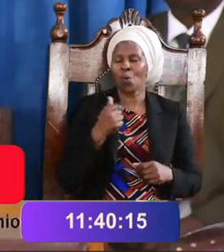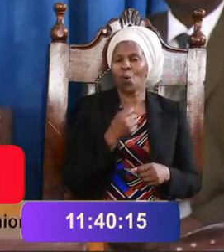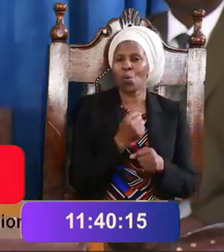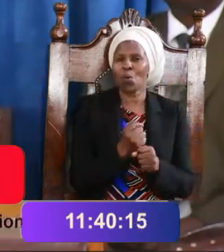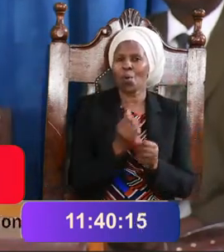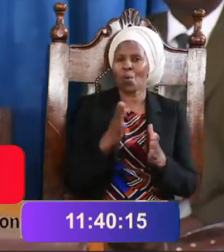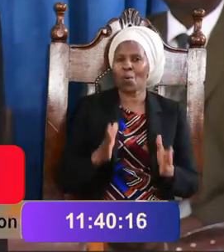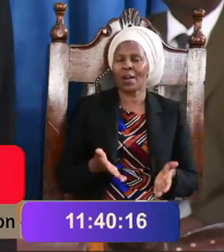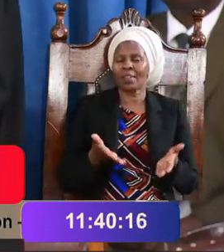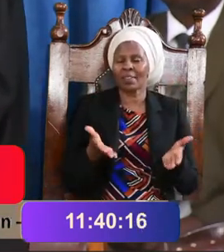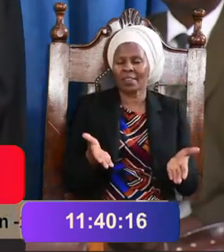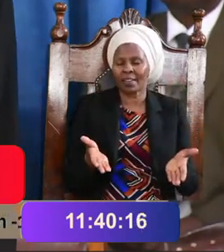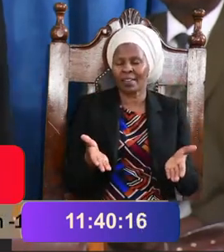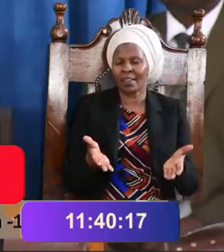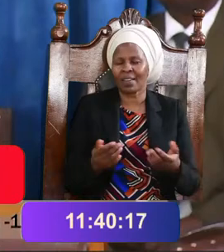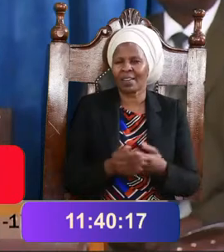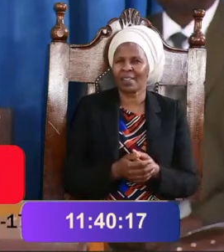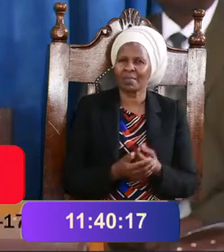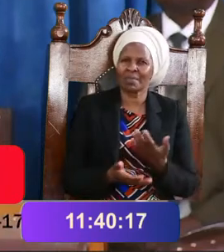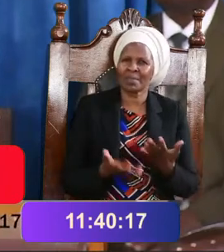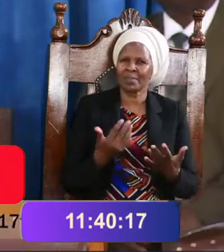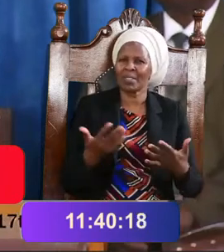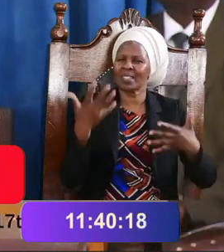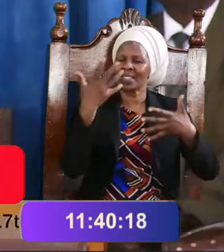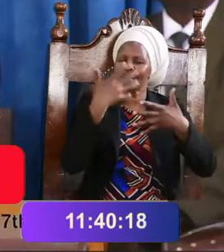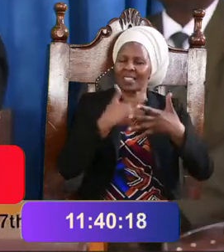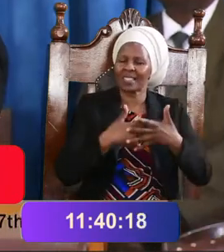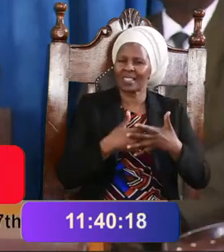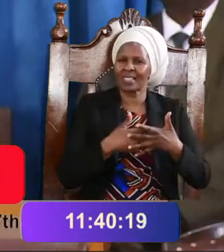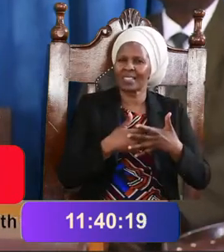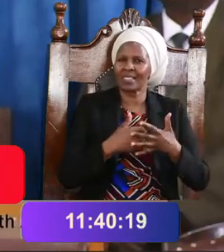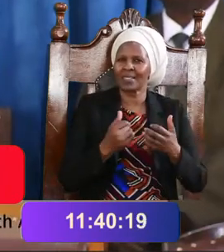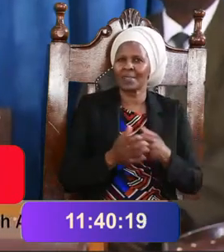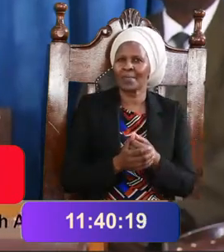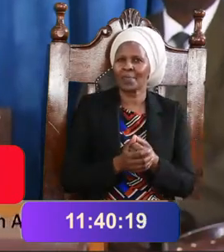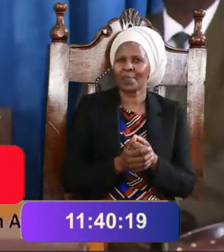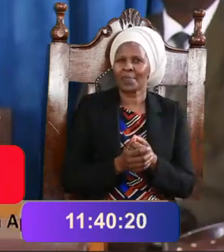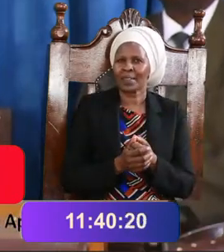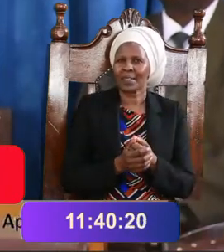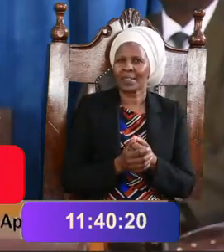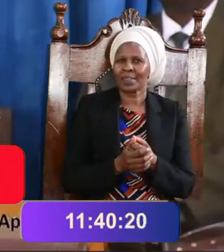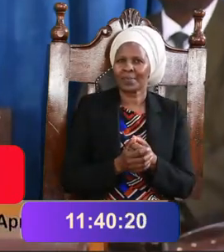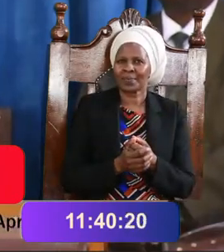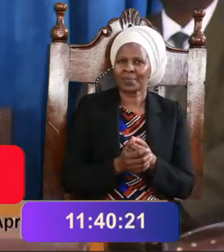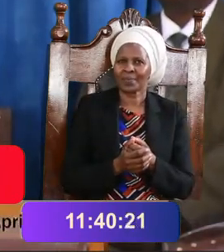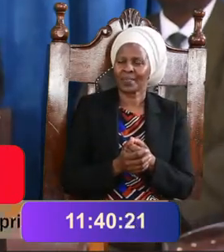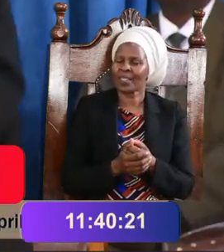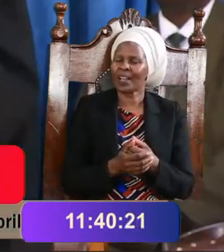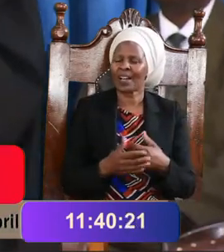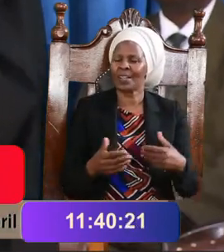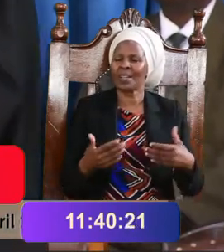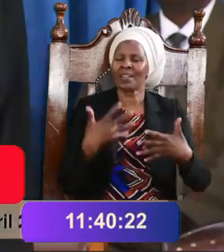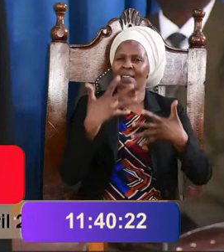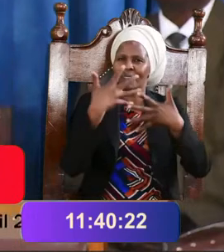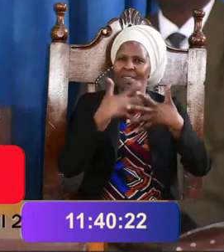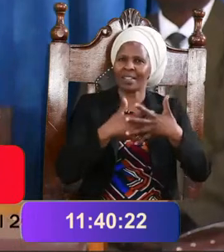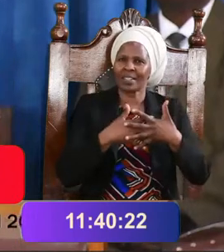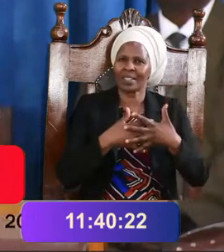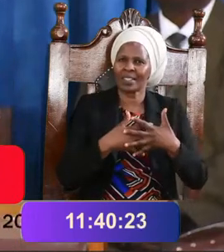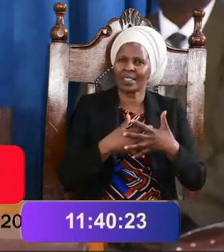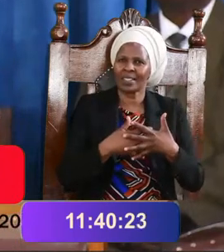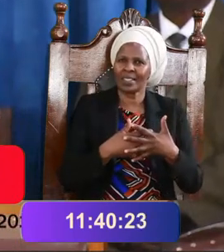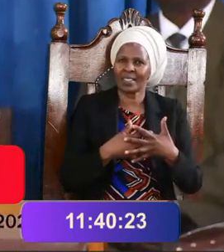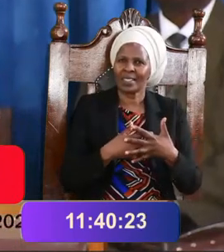ilikuwa saa ngapi, kama ni saa 4, wacha tuseme tu, mlaki hatujui ni saa ngapi, tuseme ni saa 6 usiku, si ndio? Usiku kabisa. Alafu kukawa na